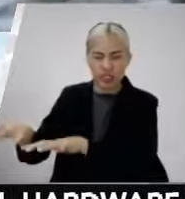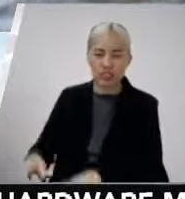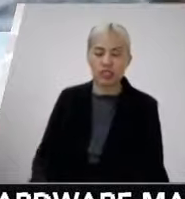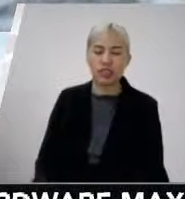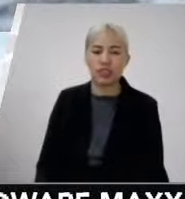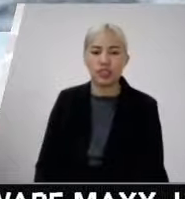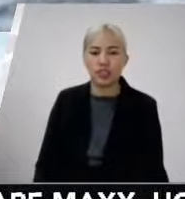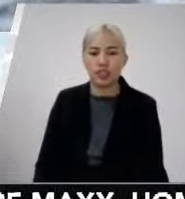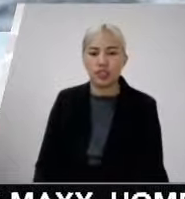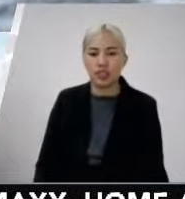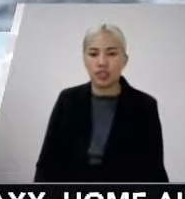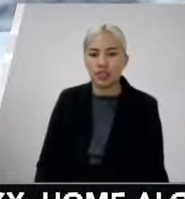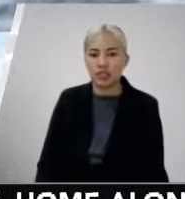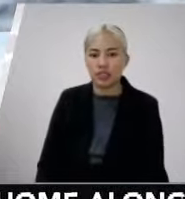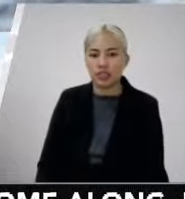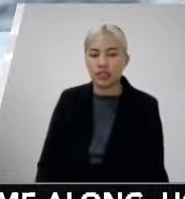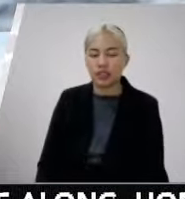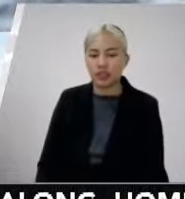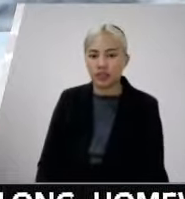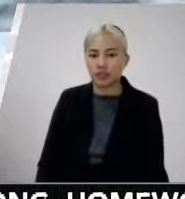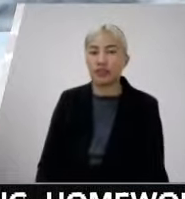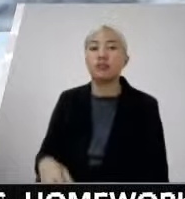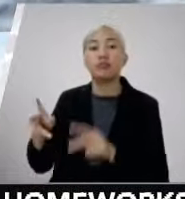pinalikas namin yung iba, highly